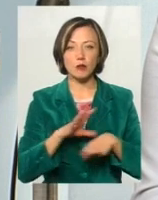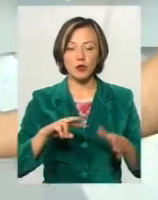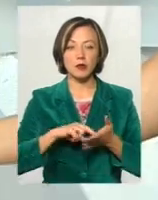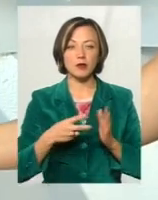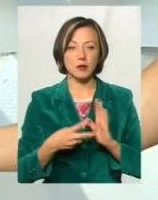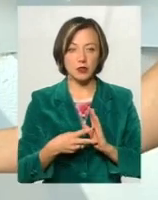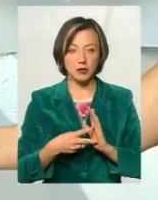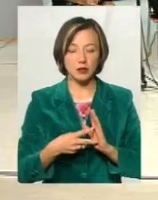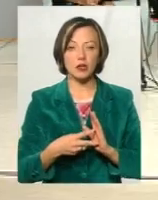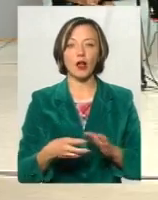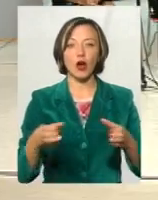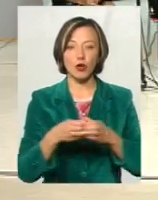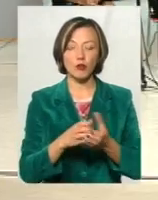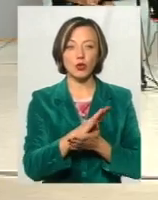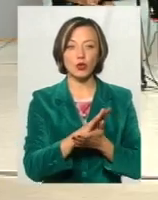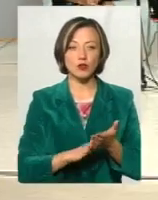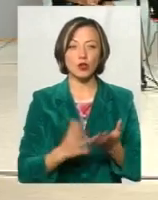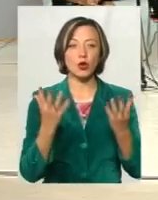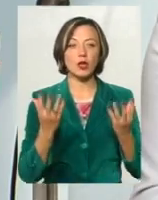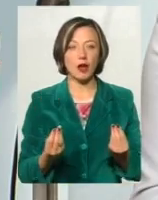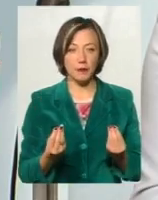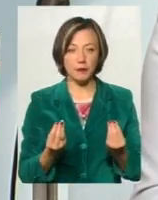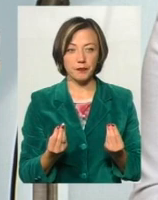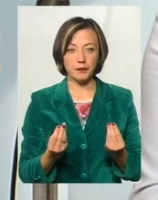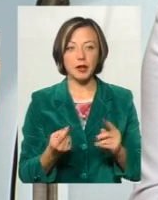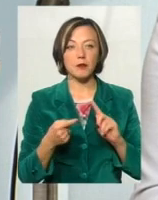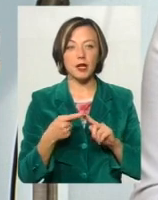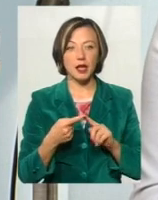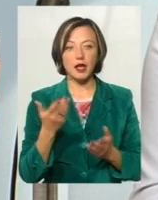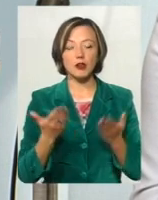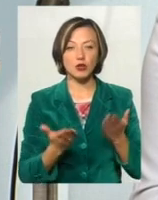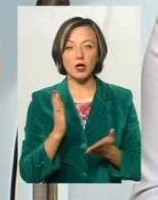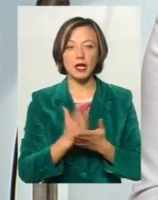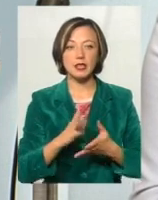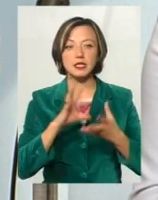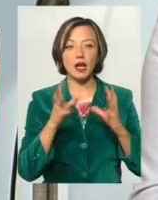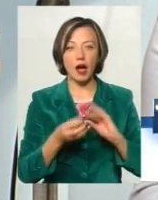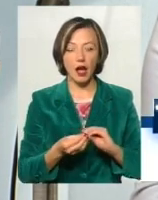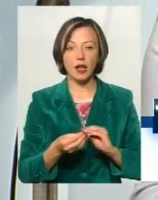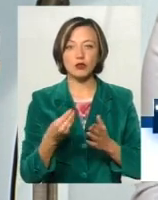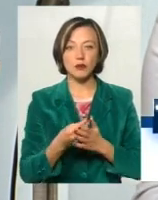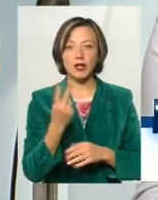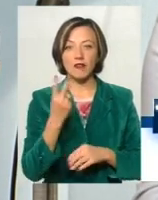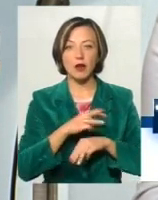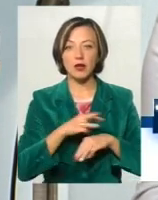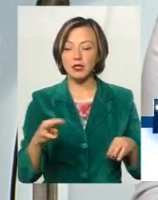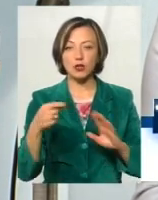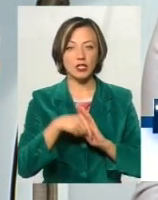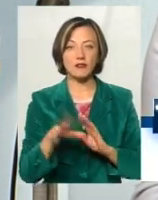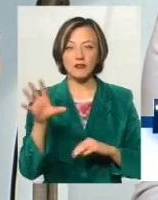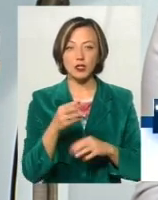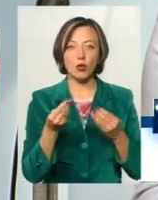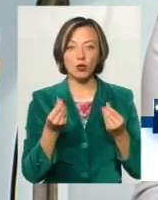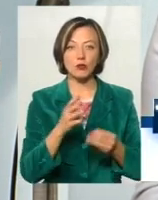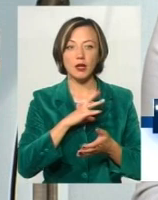на 17-й рік на групи продовженого дня. Це перше. Якщо є загальна сума 2 мільйона, то це не означає, що це всі кошти